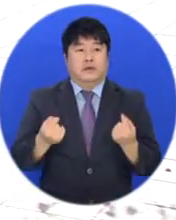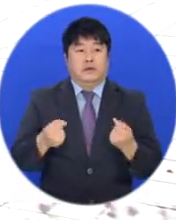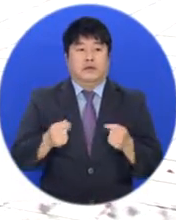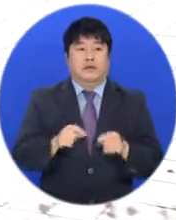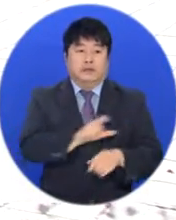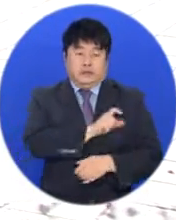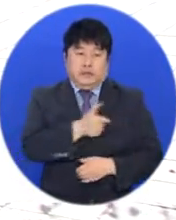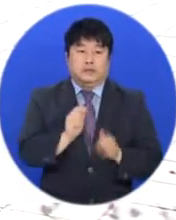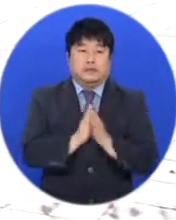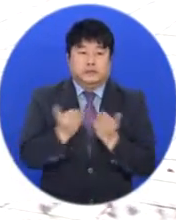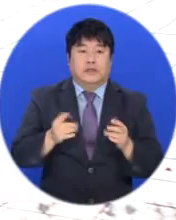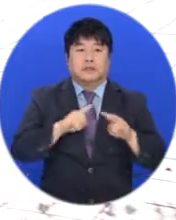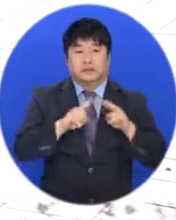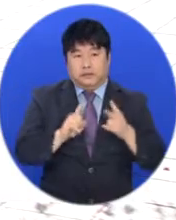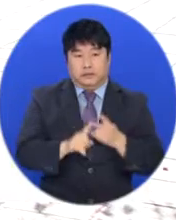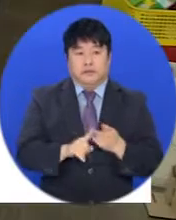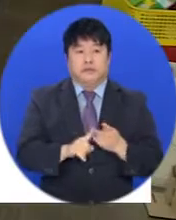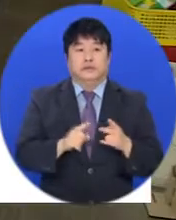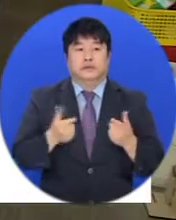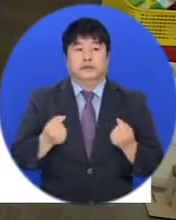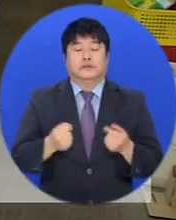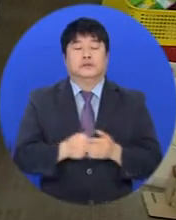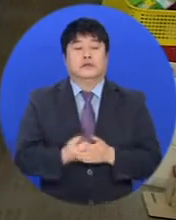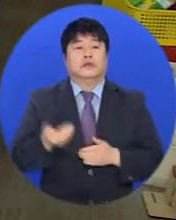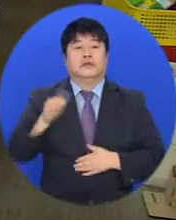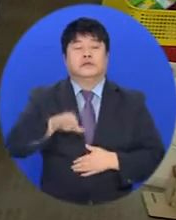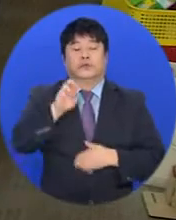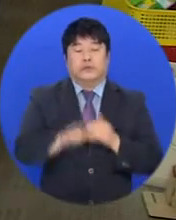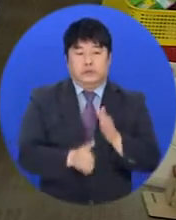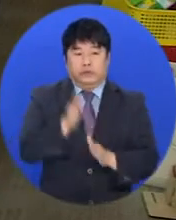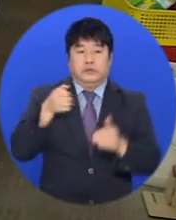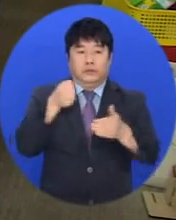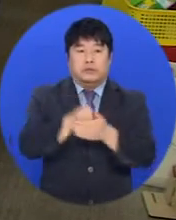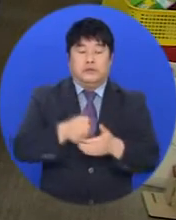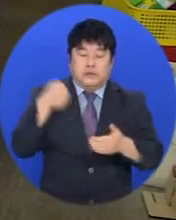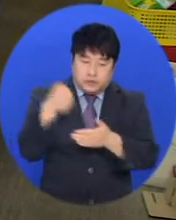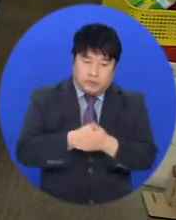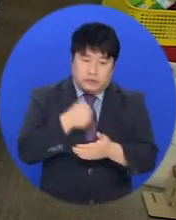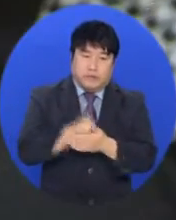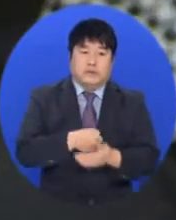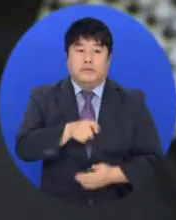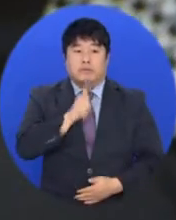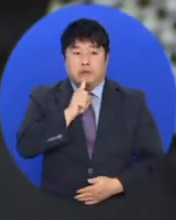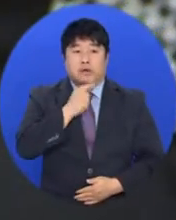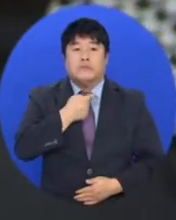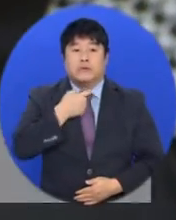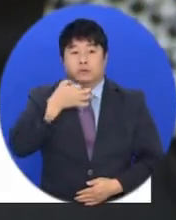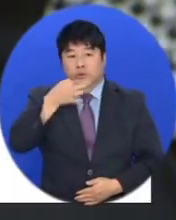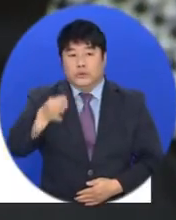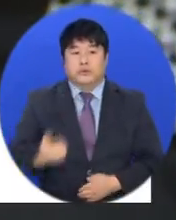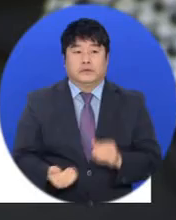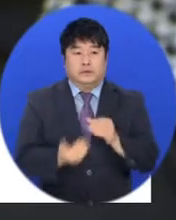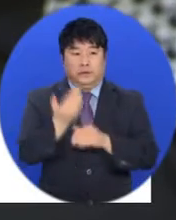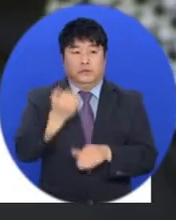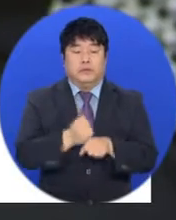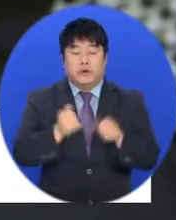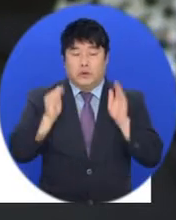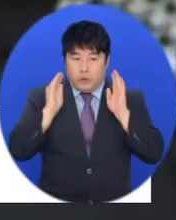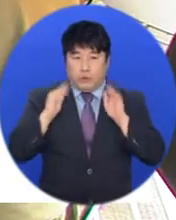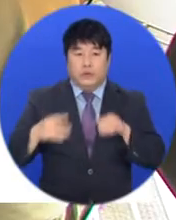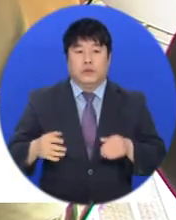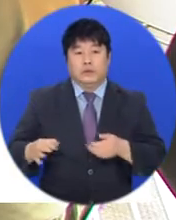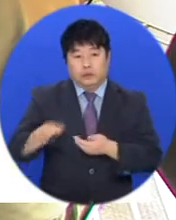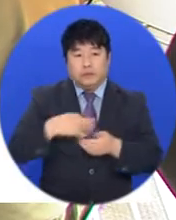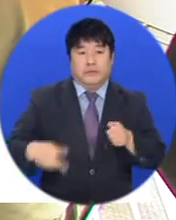같아요. 자격증 책이나 이런 것에 쓸 것 같아요. 하지만 광주시의 결정에 섭섭함을 토로하는 목소리도 나옵니다. 수업이 끊긴